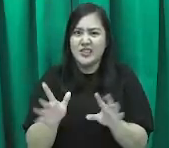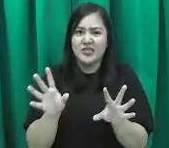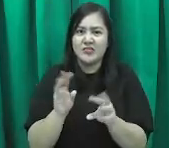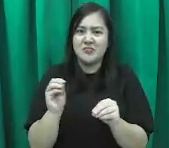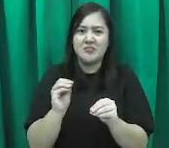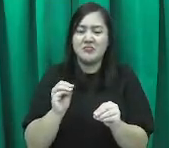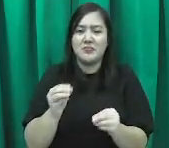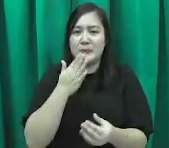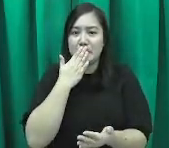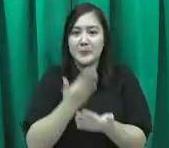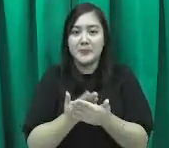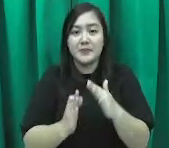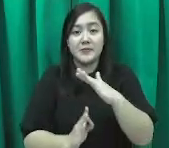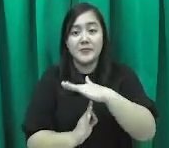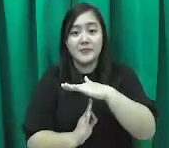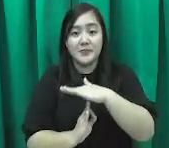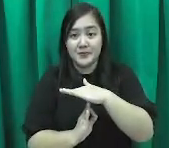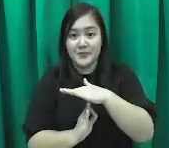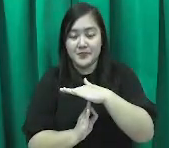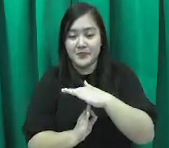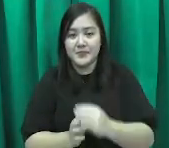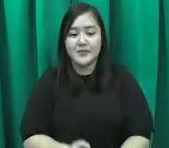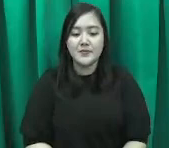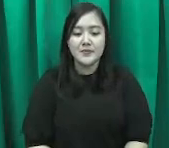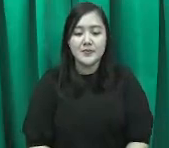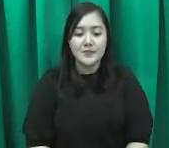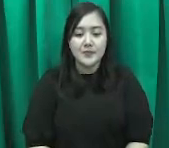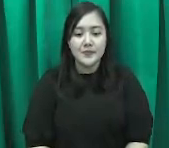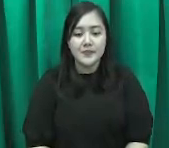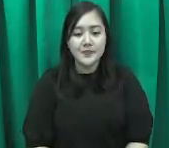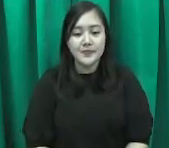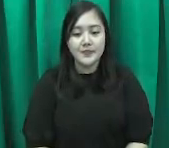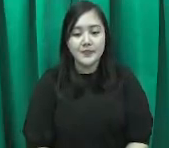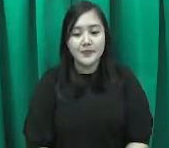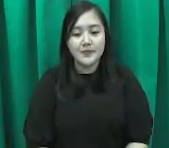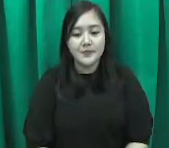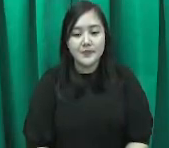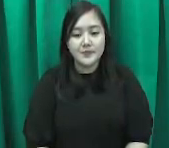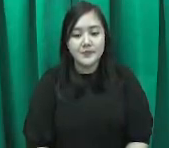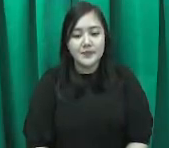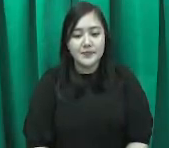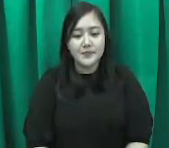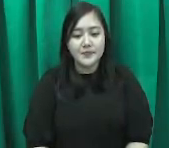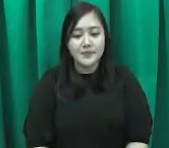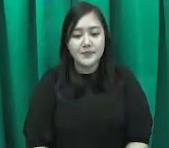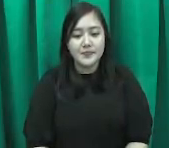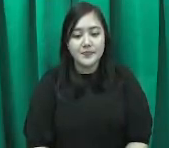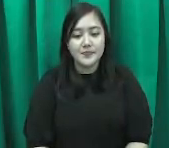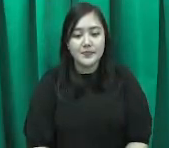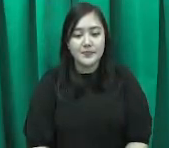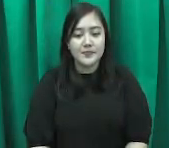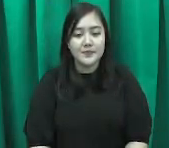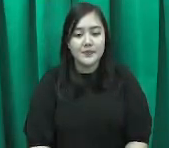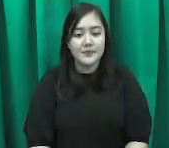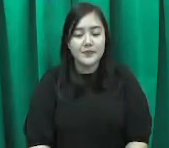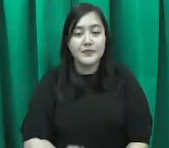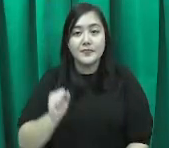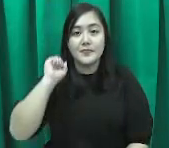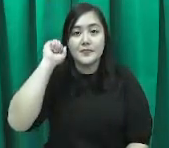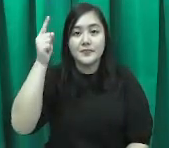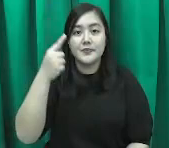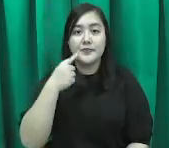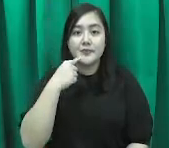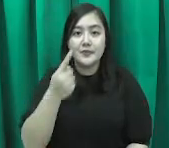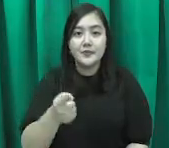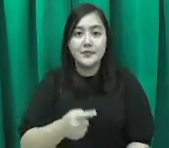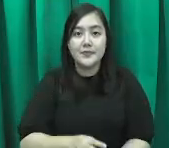na iyong tinatayo? Yeah. So ganun din ang mangyayari doon sa family natin. Kung wala tayong blueprint, wala tayong plano, wala tayong kung ano